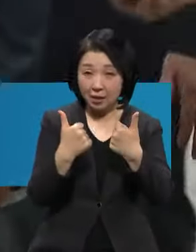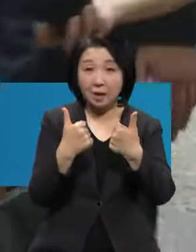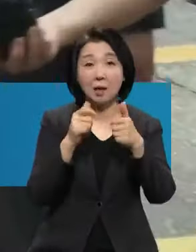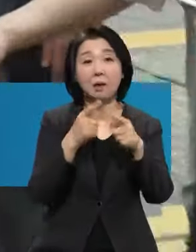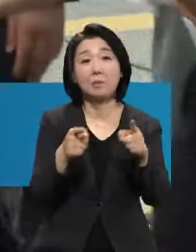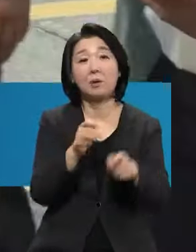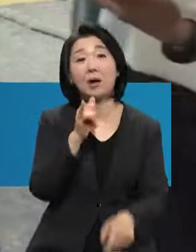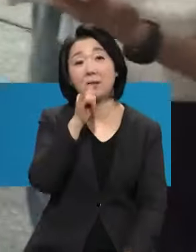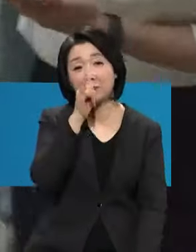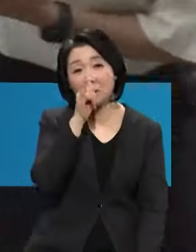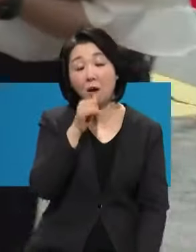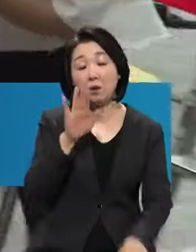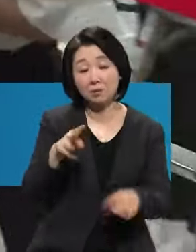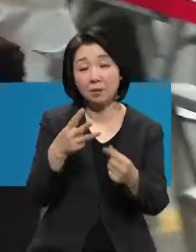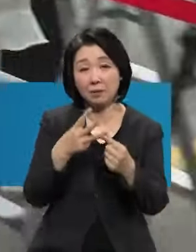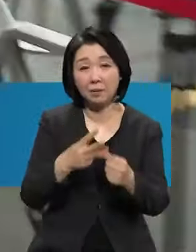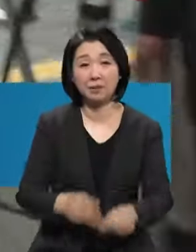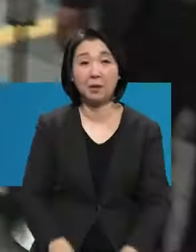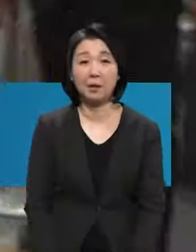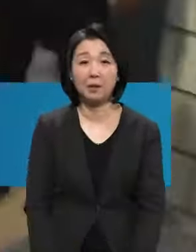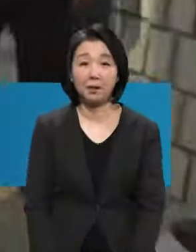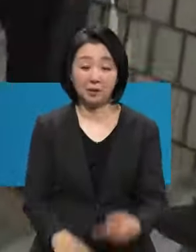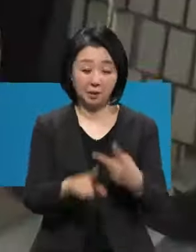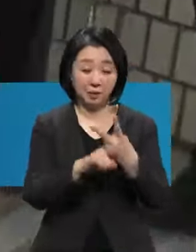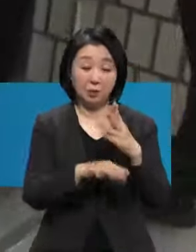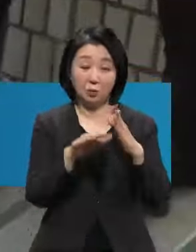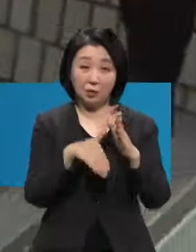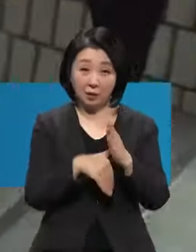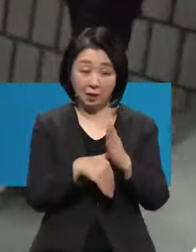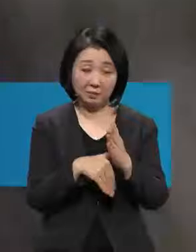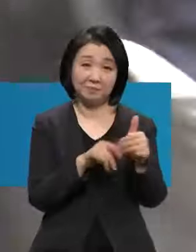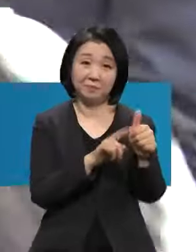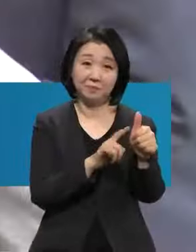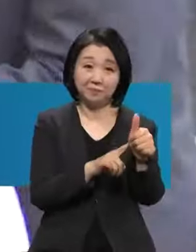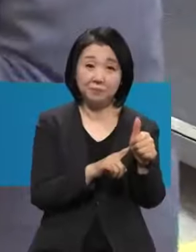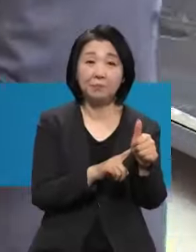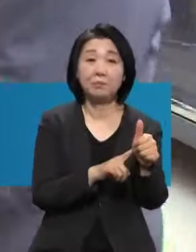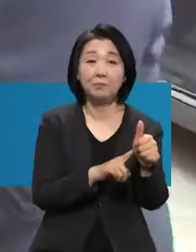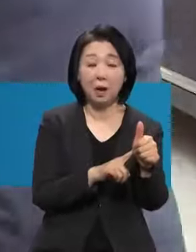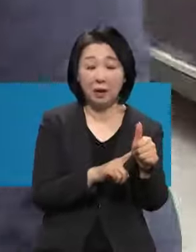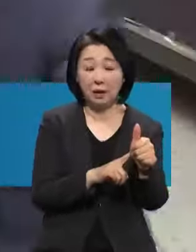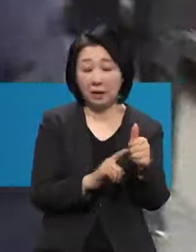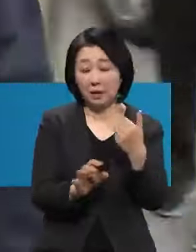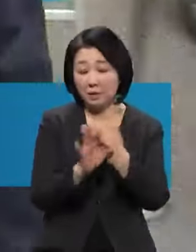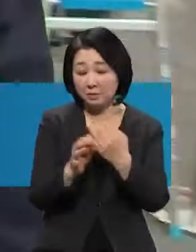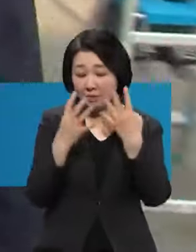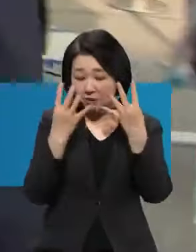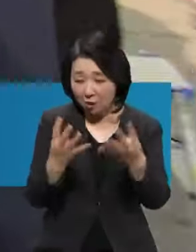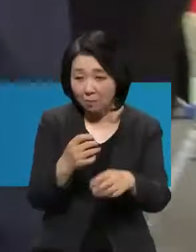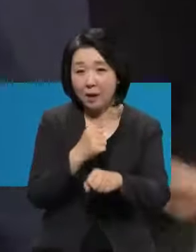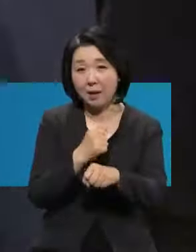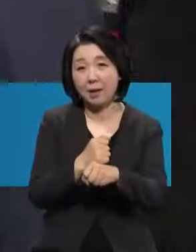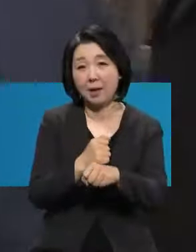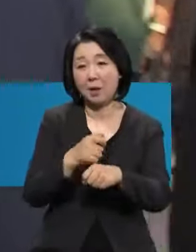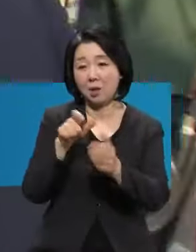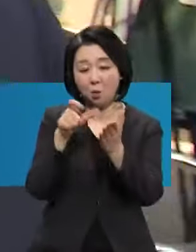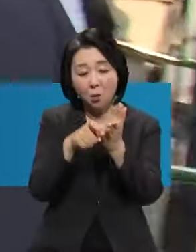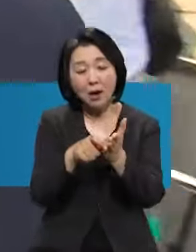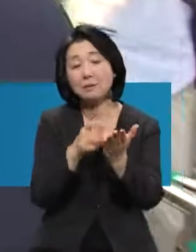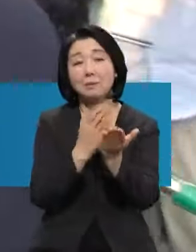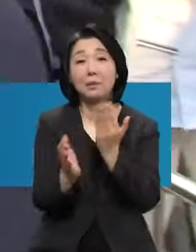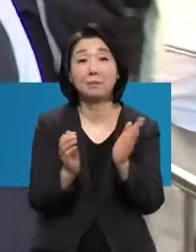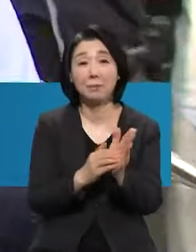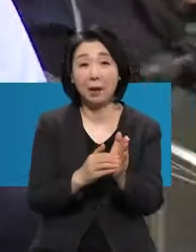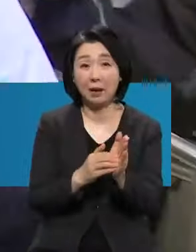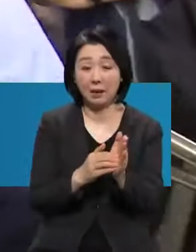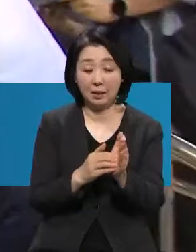심사는 이번이 세 번째입니다 앞서 지난 2월 최신은 가석방 심사 대상에 올랐으나 부적격 판정을 받았고 지난달